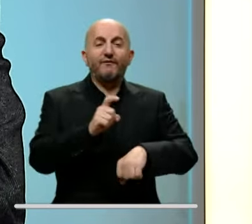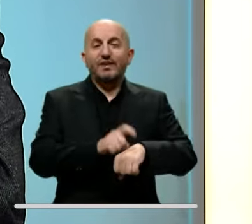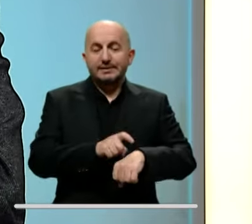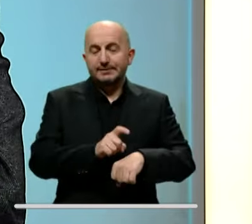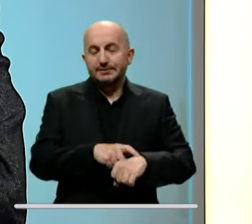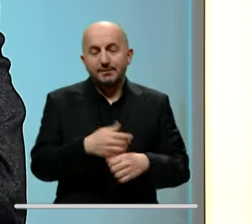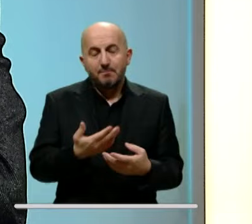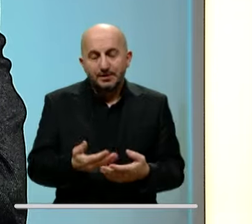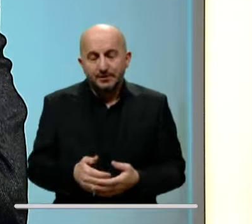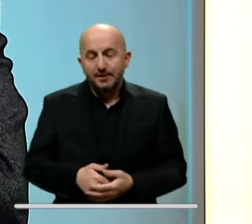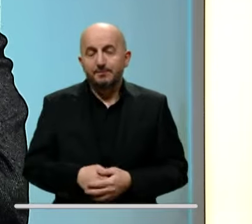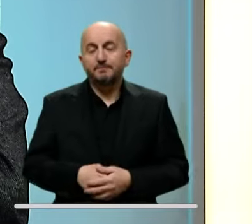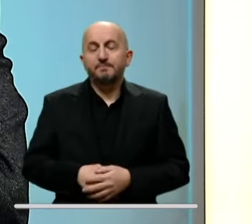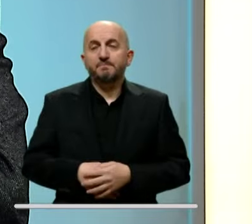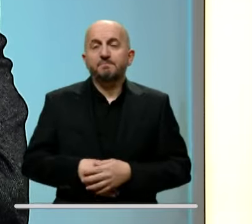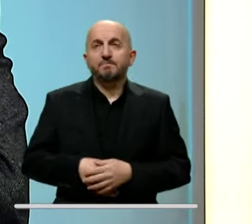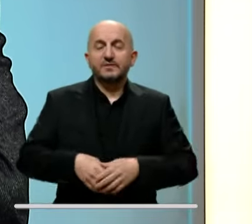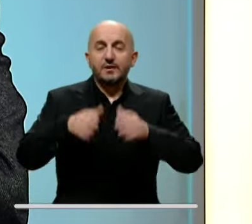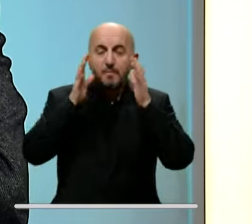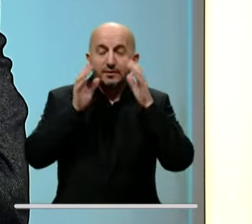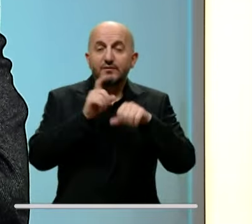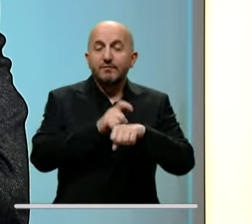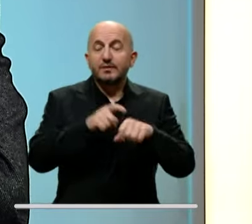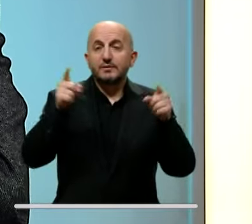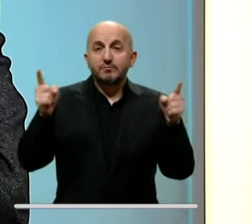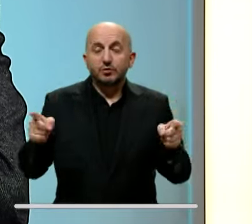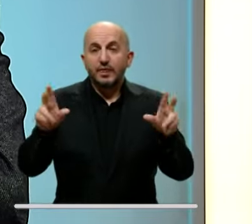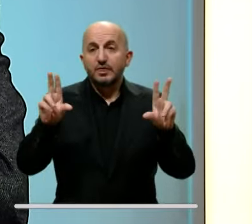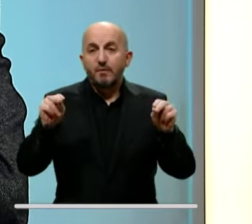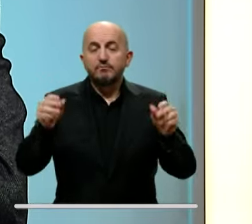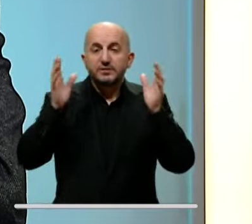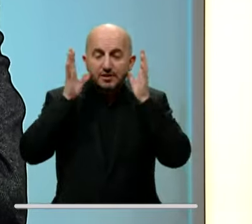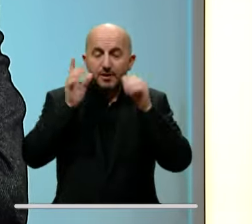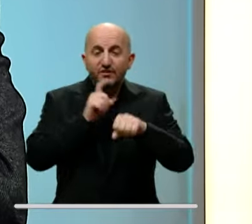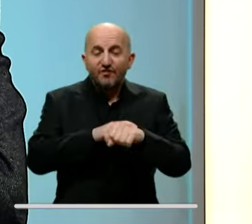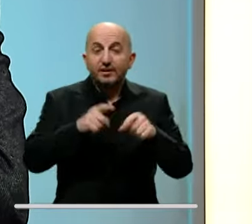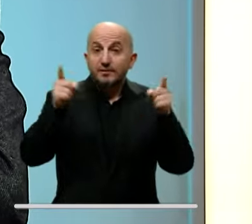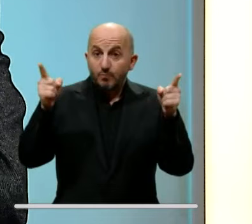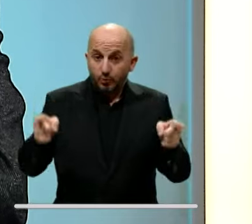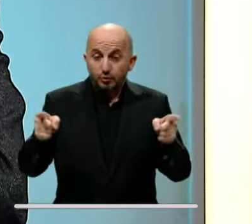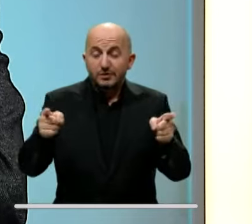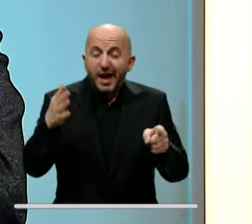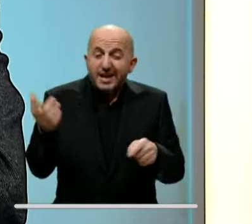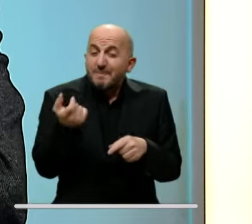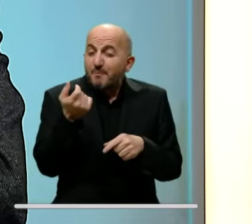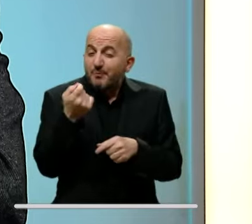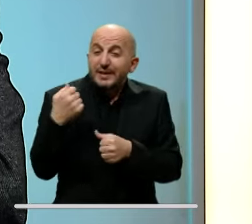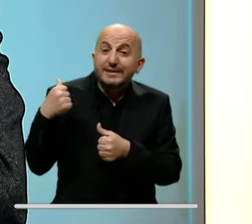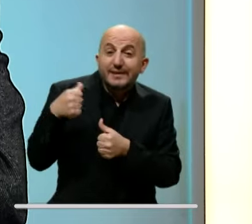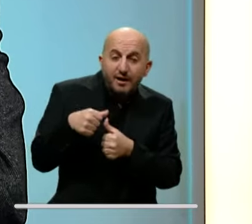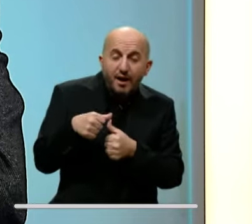Eee Eğer yine namaz vakti boyunca bir tam namaz vakti boyunca en az bir kere meydana